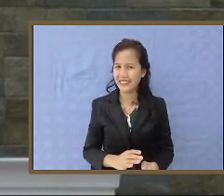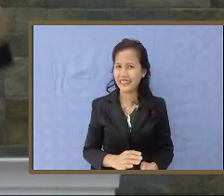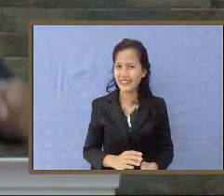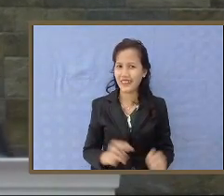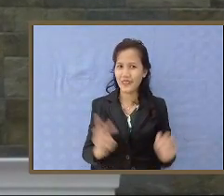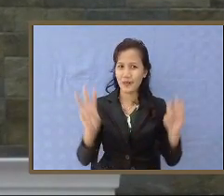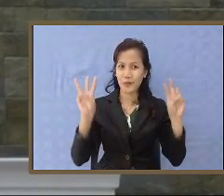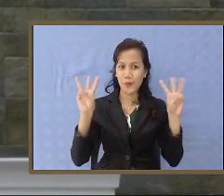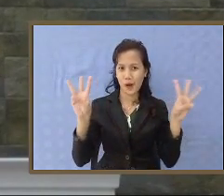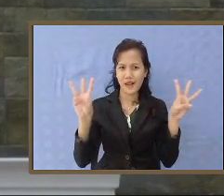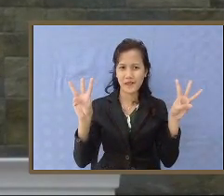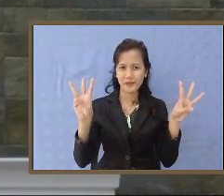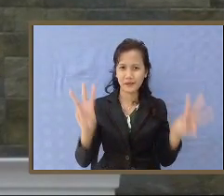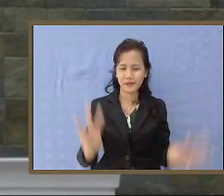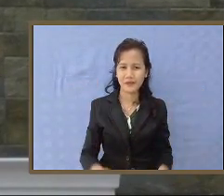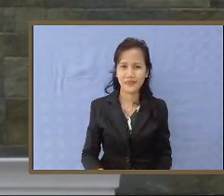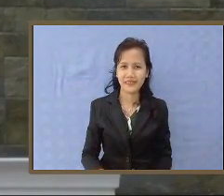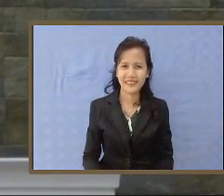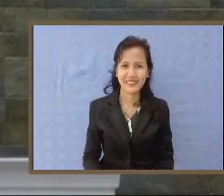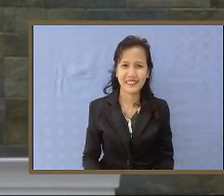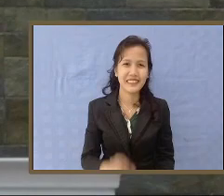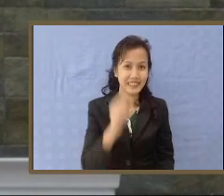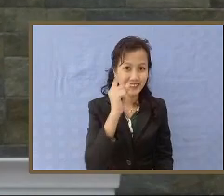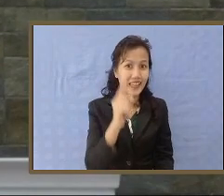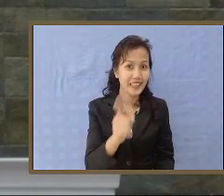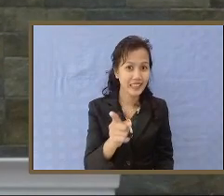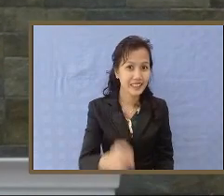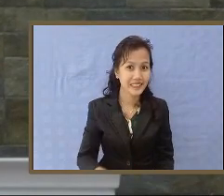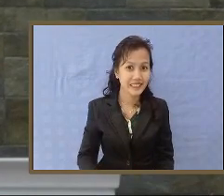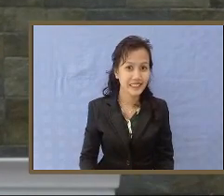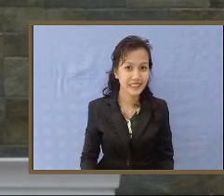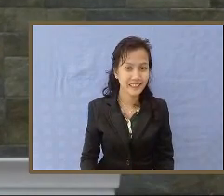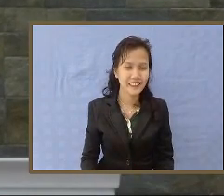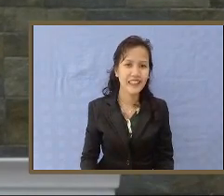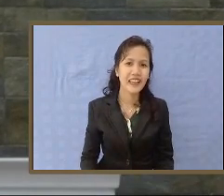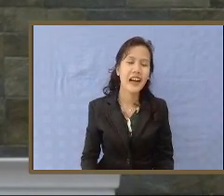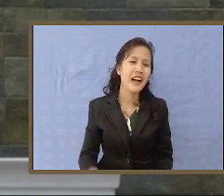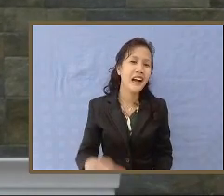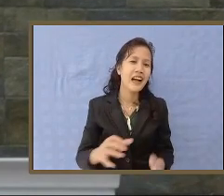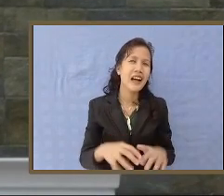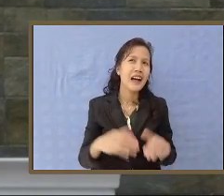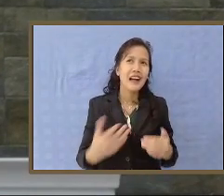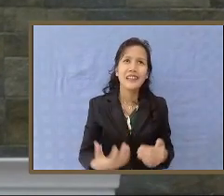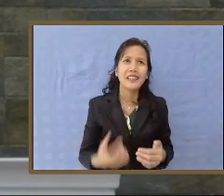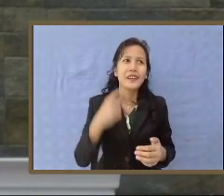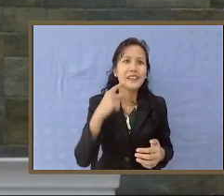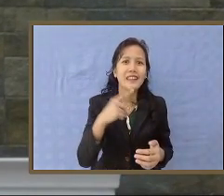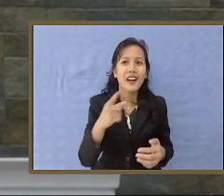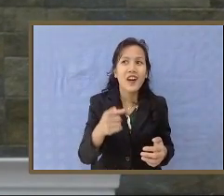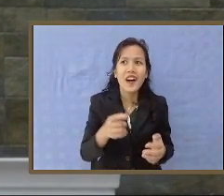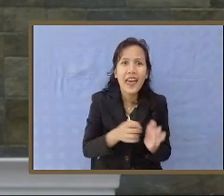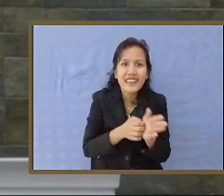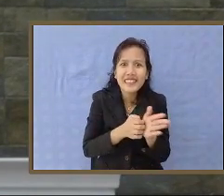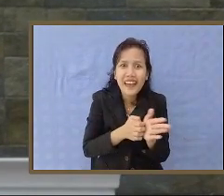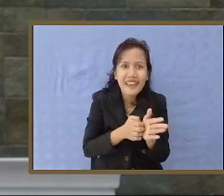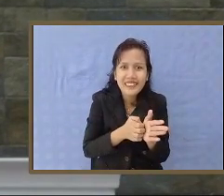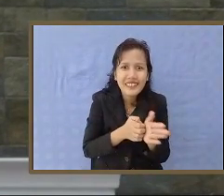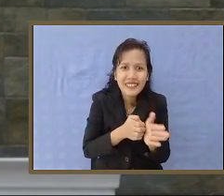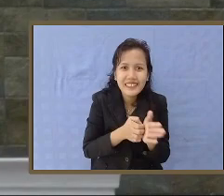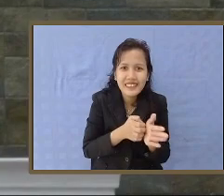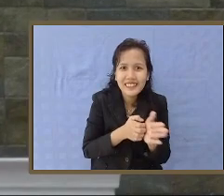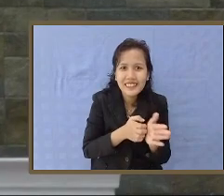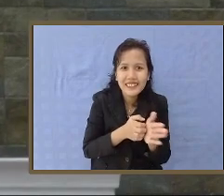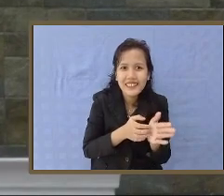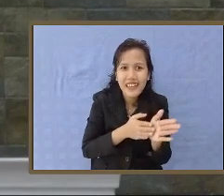Amen. Is that something? Amen. Boy, I'm telling you, this is very exciting. Could you imagine,